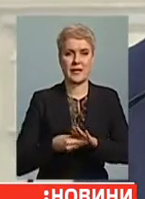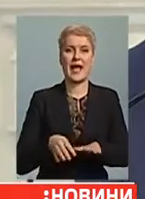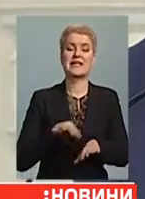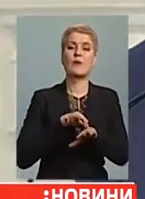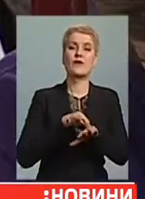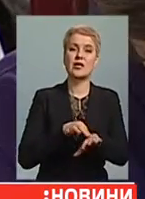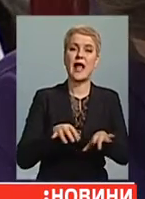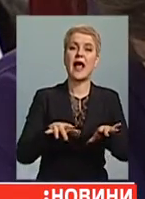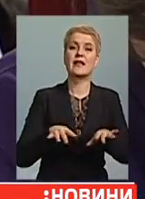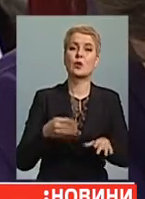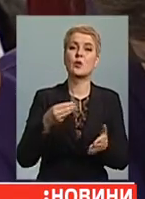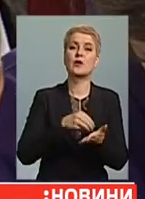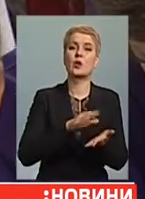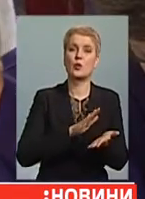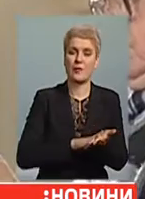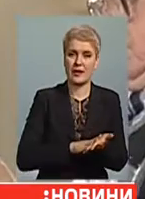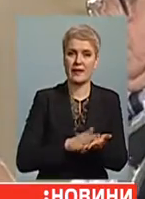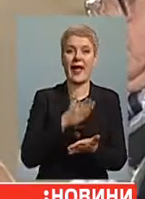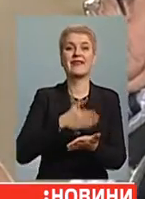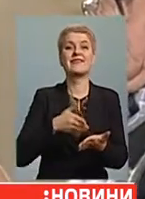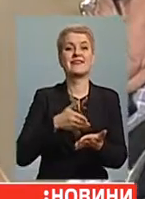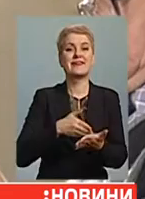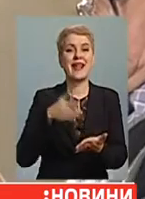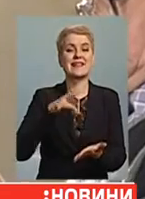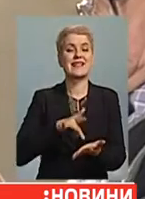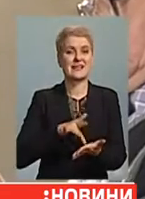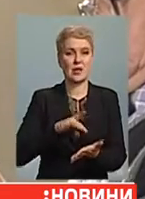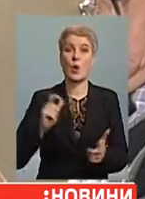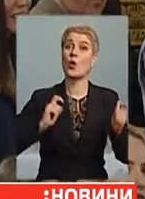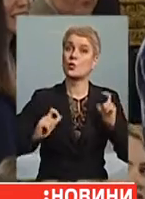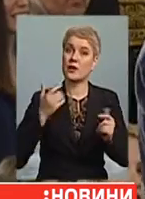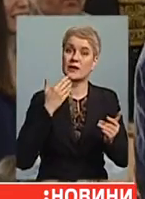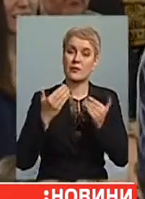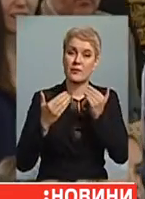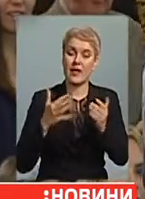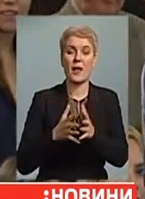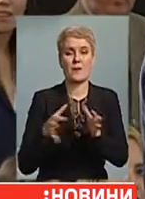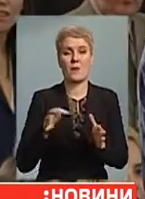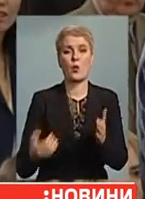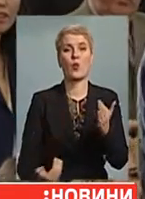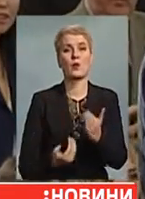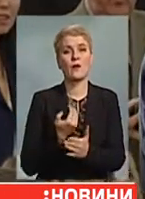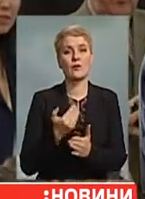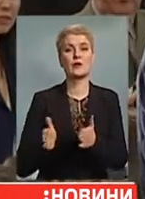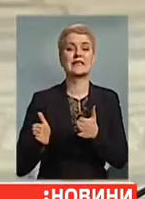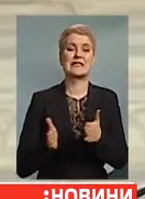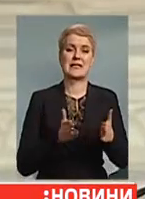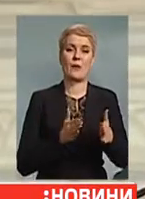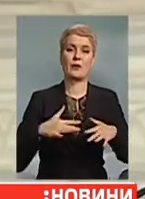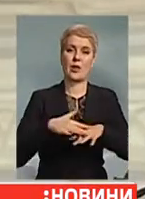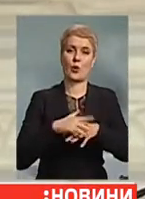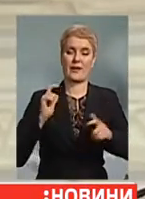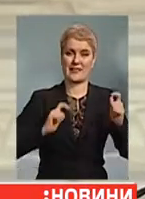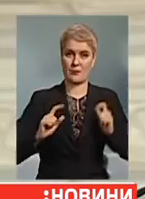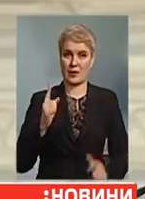зростання економіки і децентралізацію. Після його доповіді студенти почали ставити питання. Більшість стосувалося нової системи нарахування стипендій. З